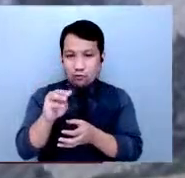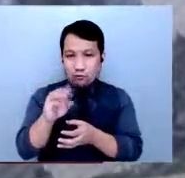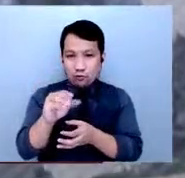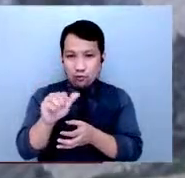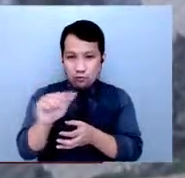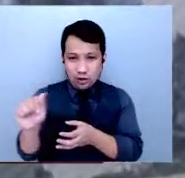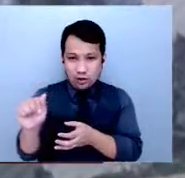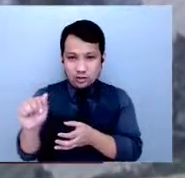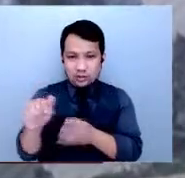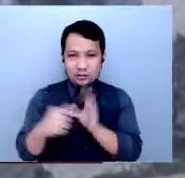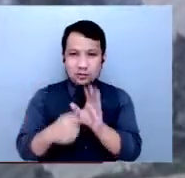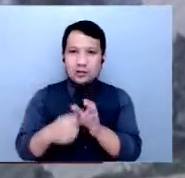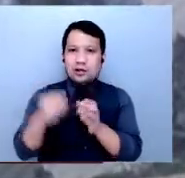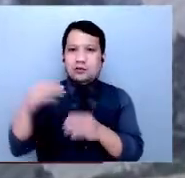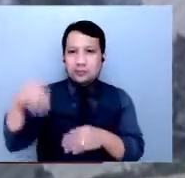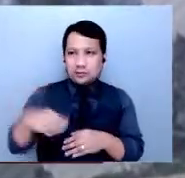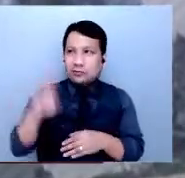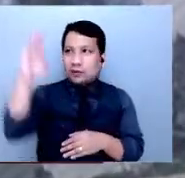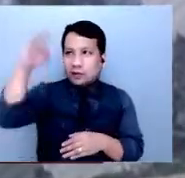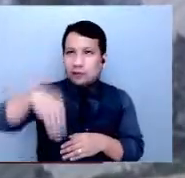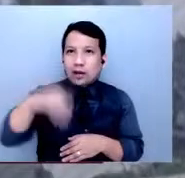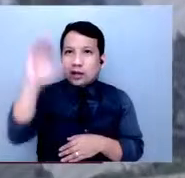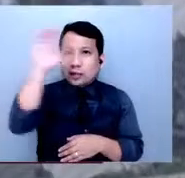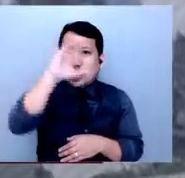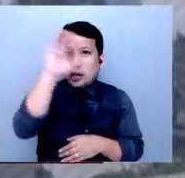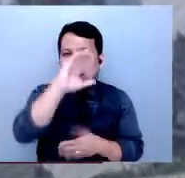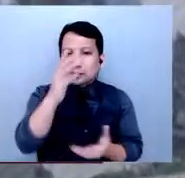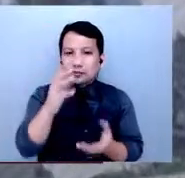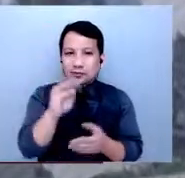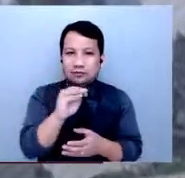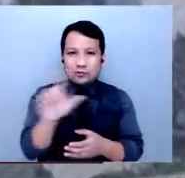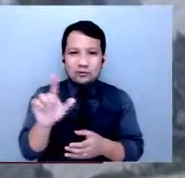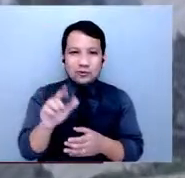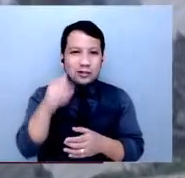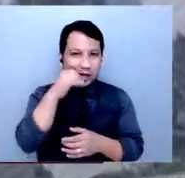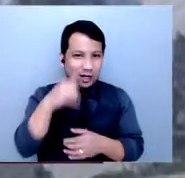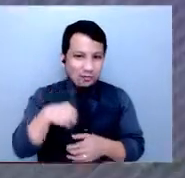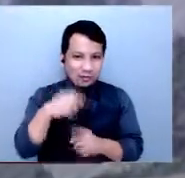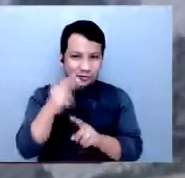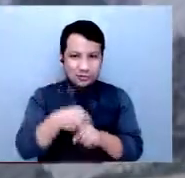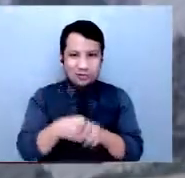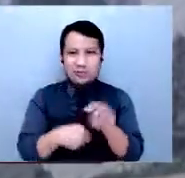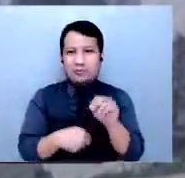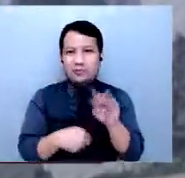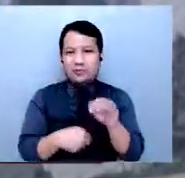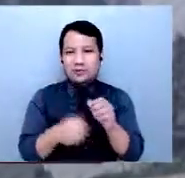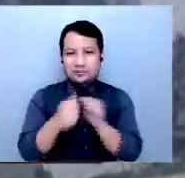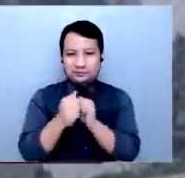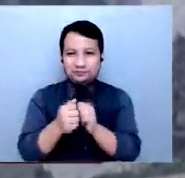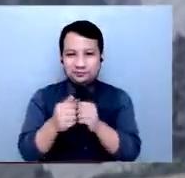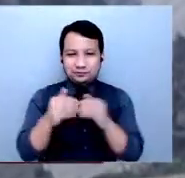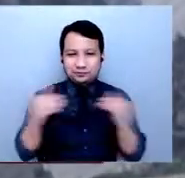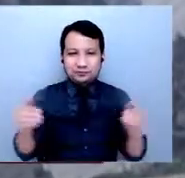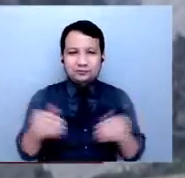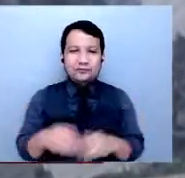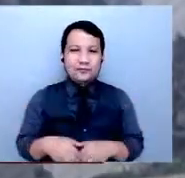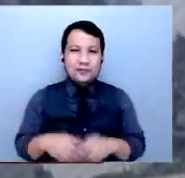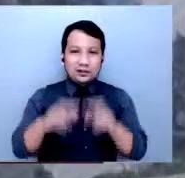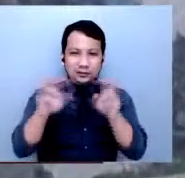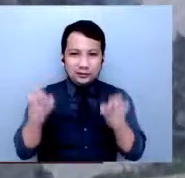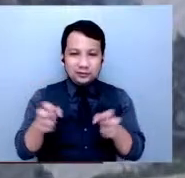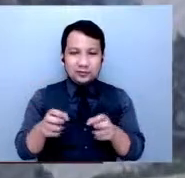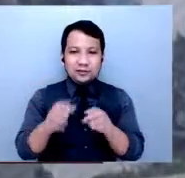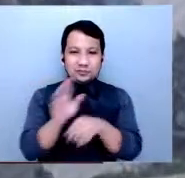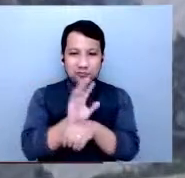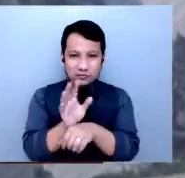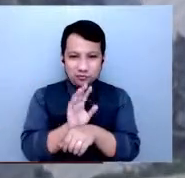ang nagka-interes sa paghahanap ng MOA Globe kahapon November 14. Kadikit ng searches na yan ang topic tungkol sa pelikulang